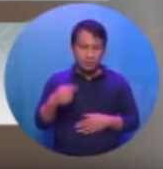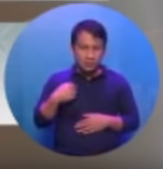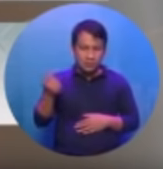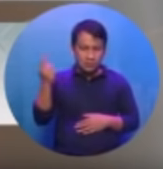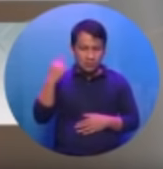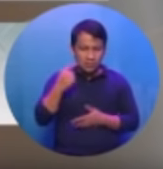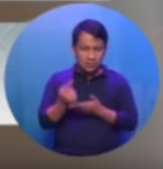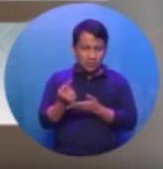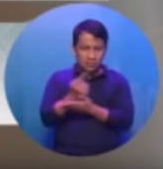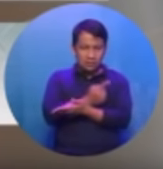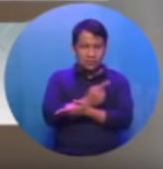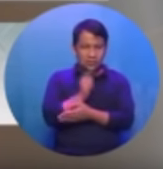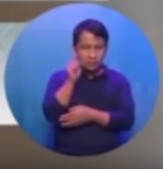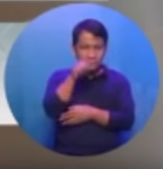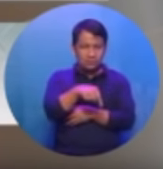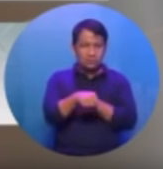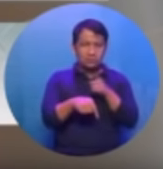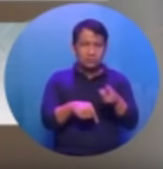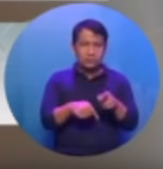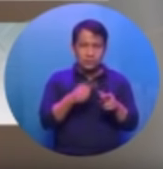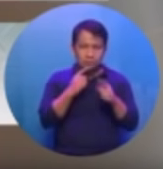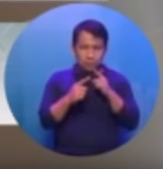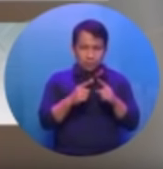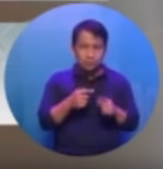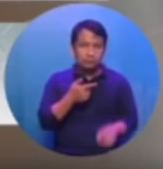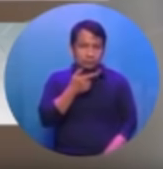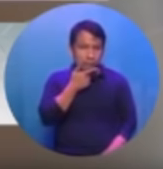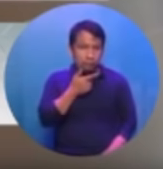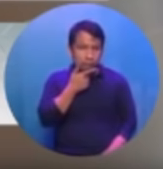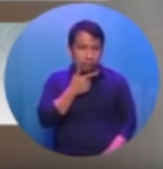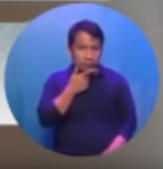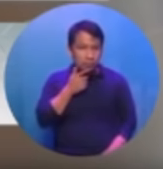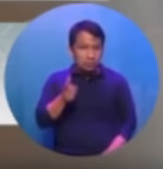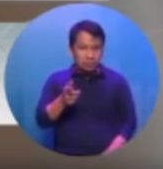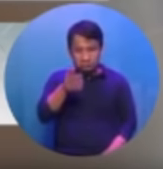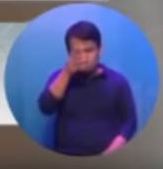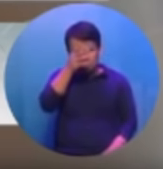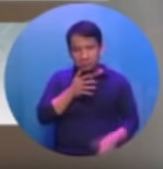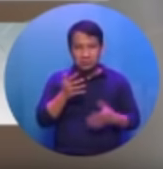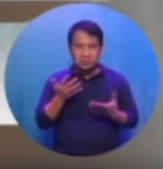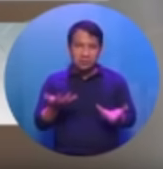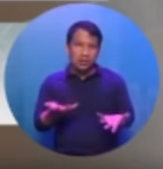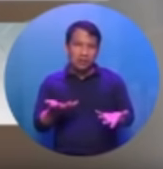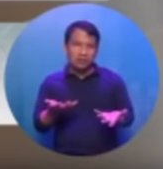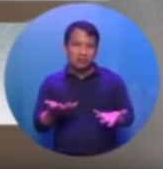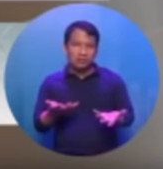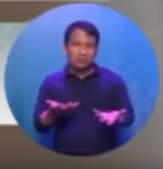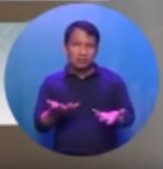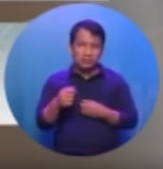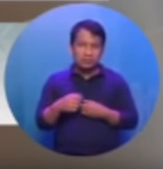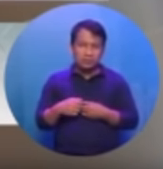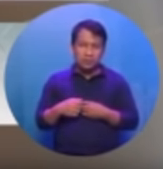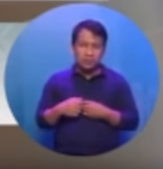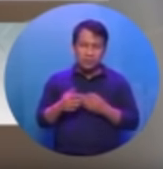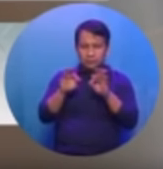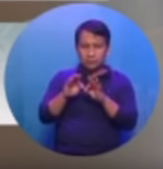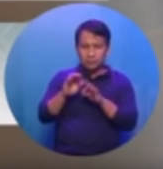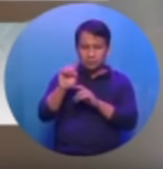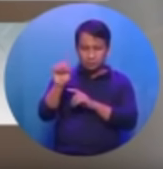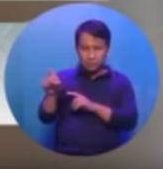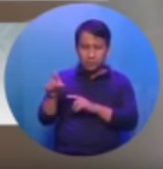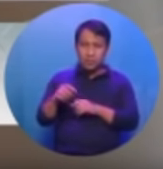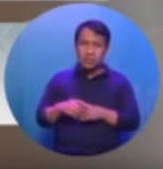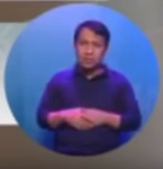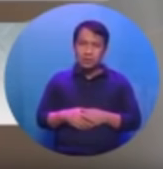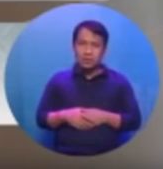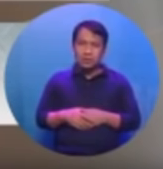nila, tumatawa lang po yung kanyang magulang, sir. Tinatawa na ka lang? Wala lang po sa kanila yun. Okay. Ito ngayon po, sir, ang mahalagang tanong. Siya ho